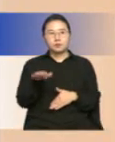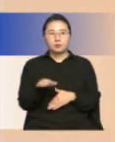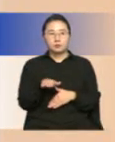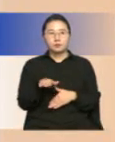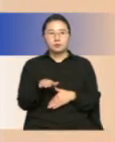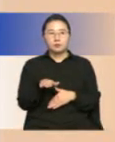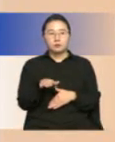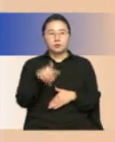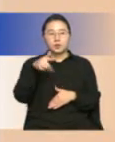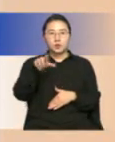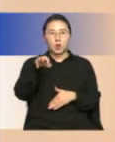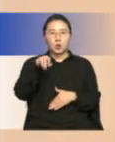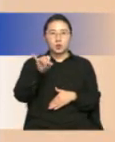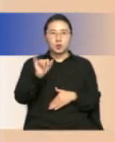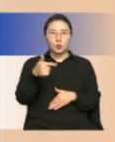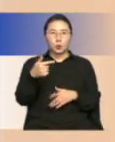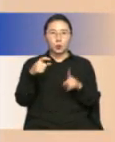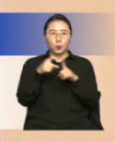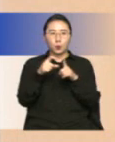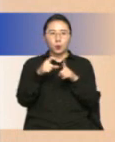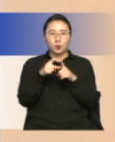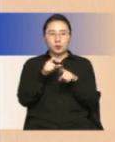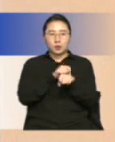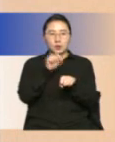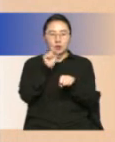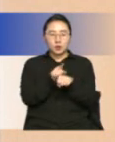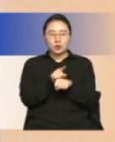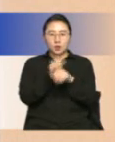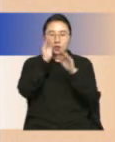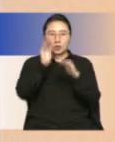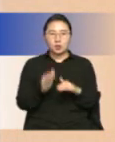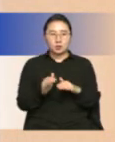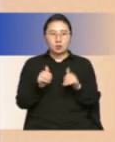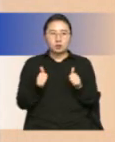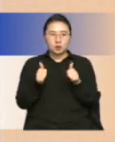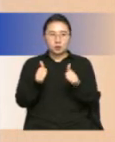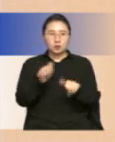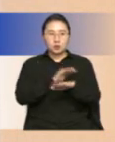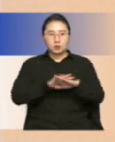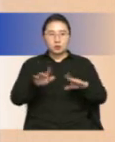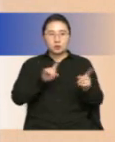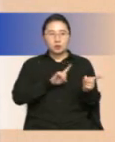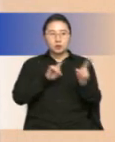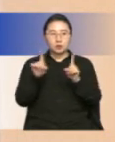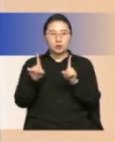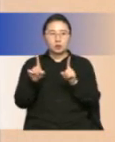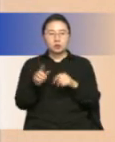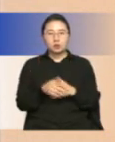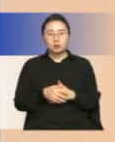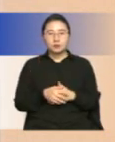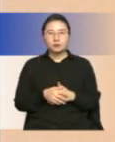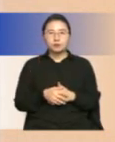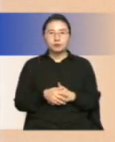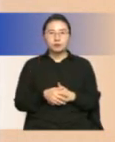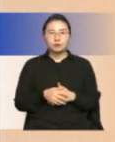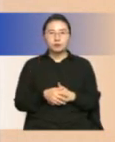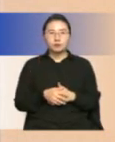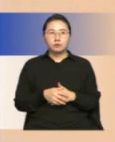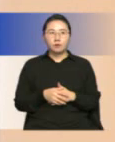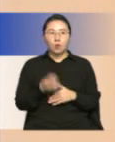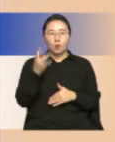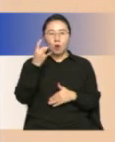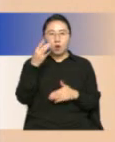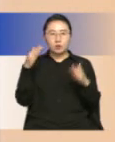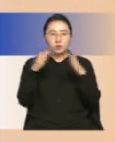저희가 청신호의 그 개념과 효과된 내용을 최대한 아쉽지만 최대한 잘 살린